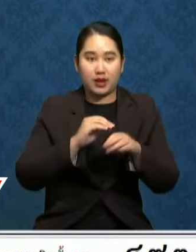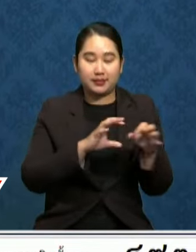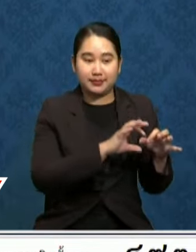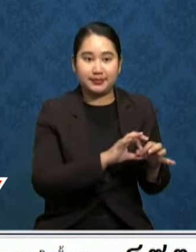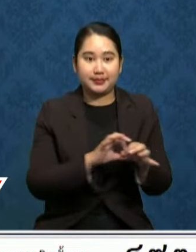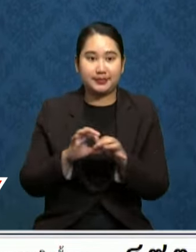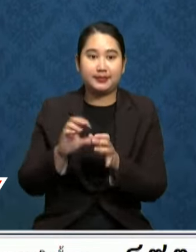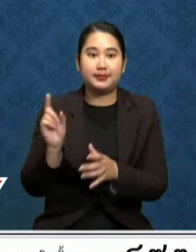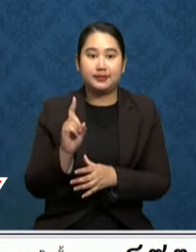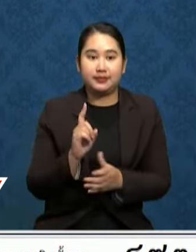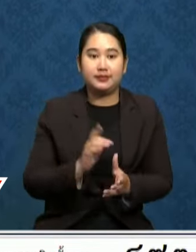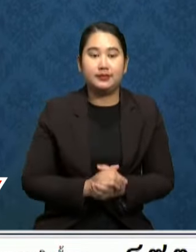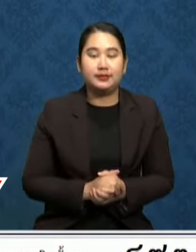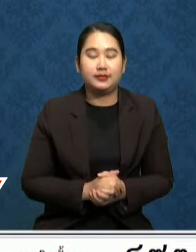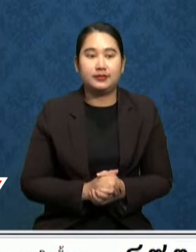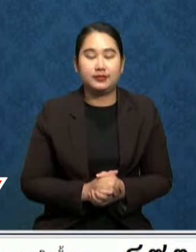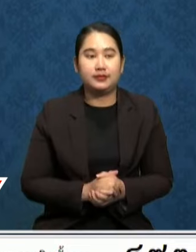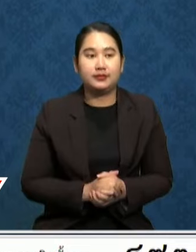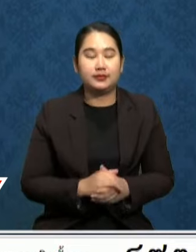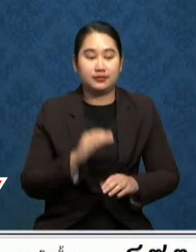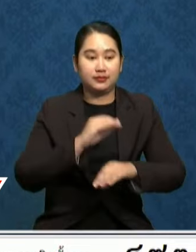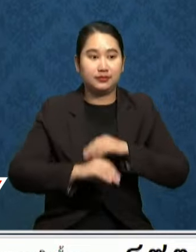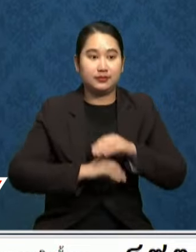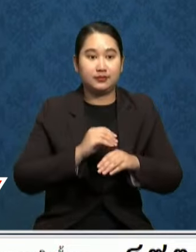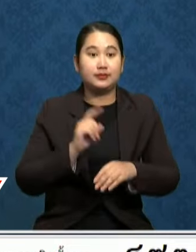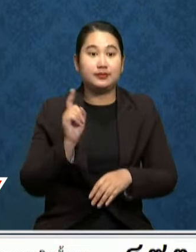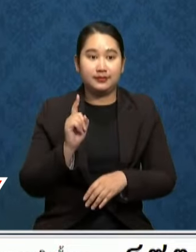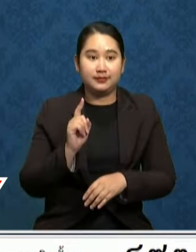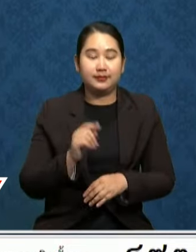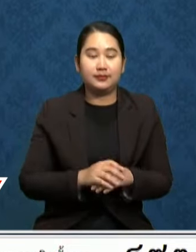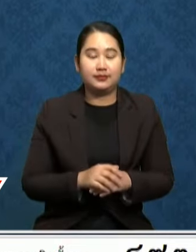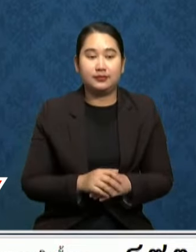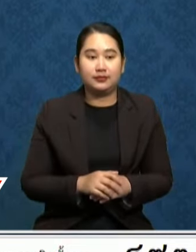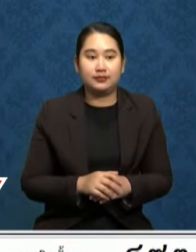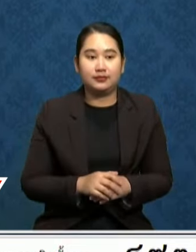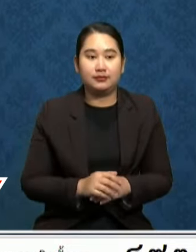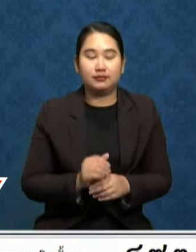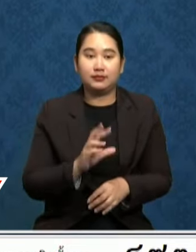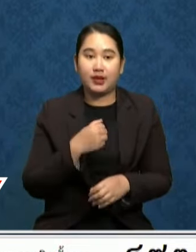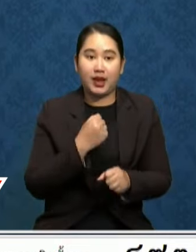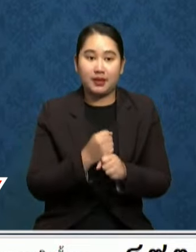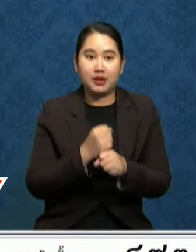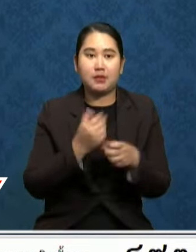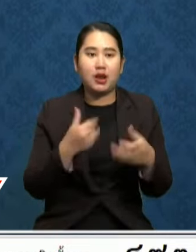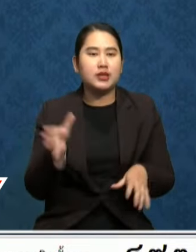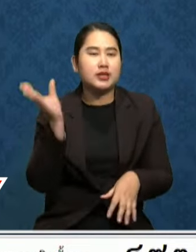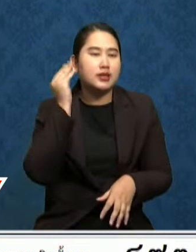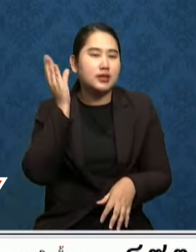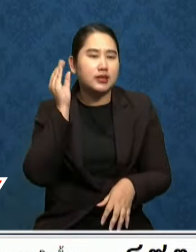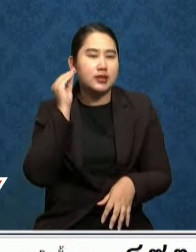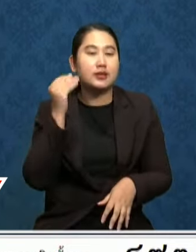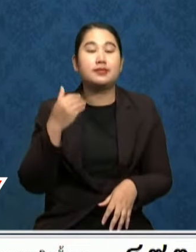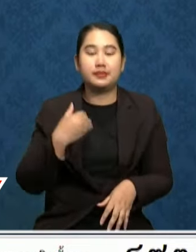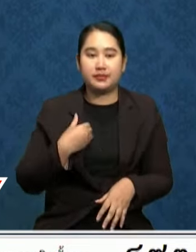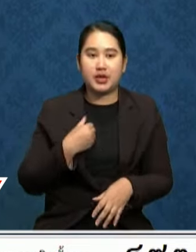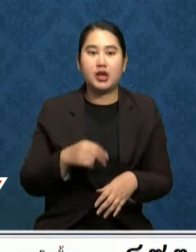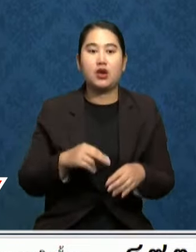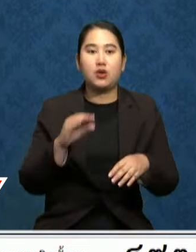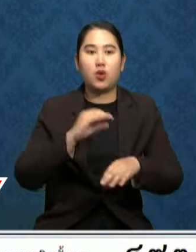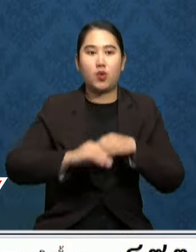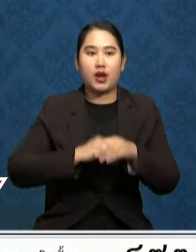เป็อย่ไรท่ส่โคลงการธรรรพพ่os่านตำรś่าก